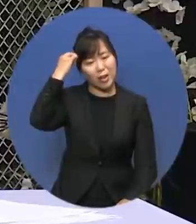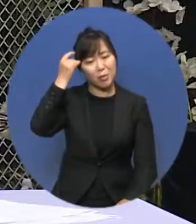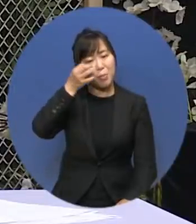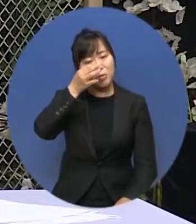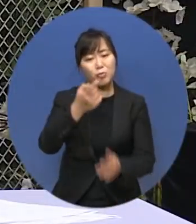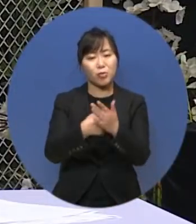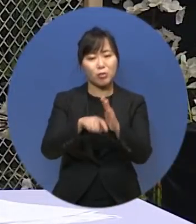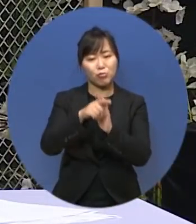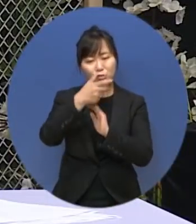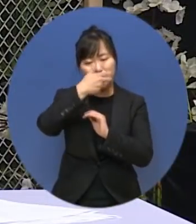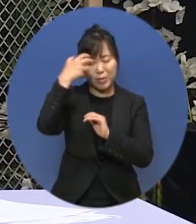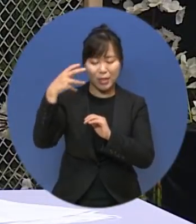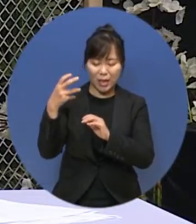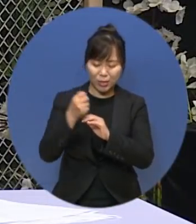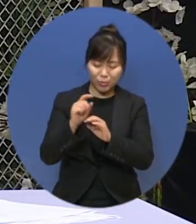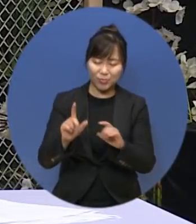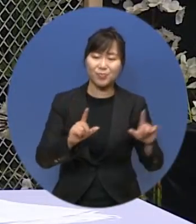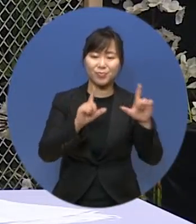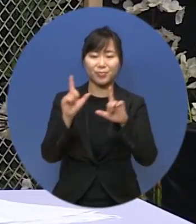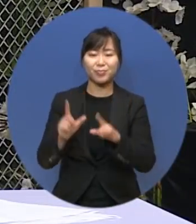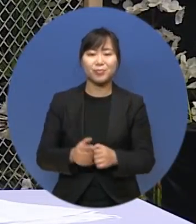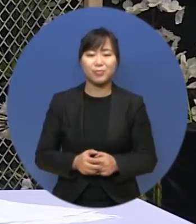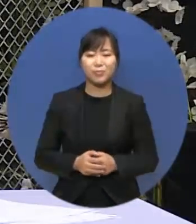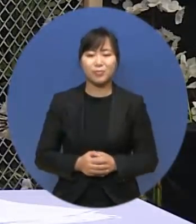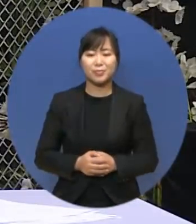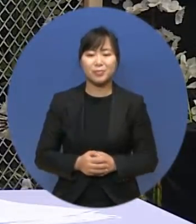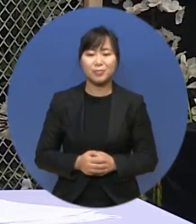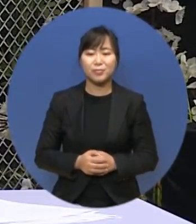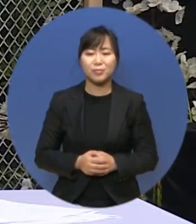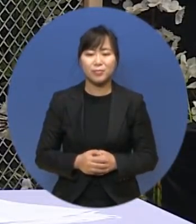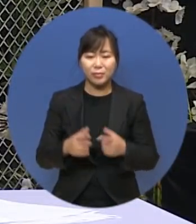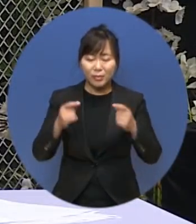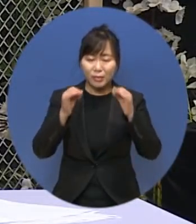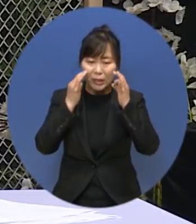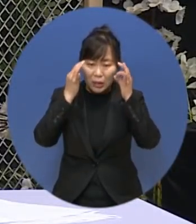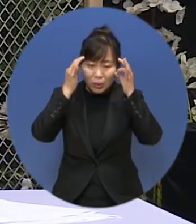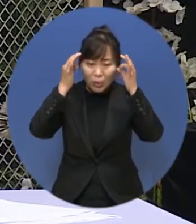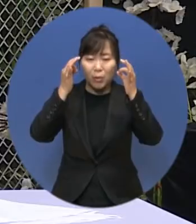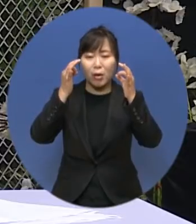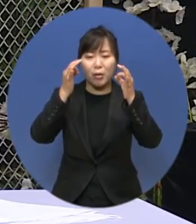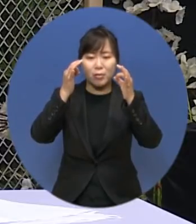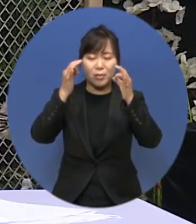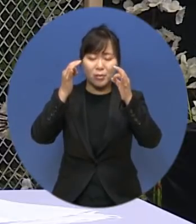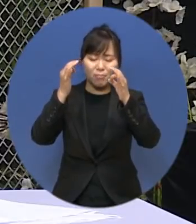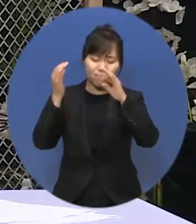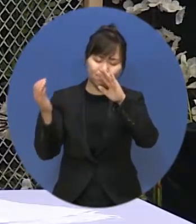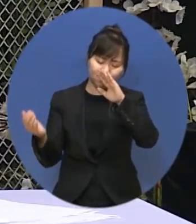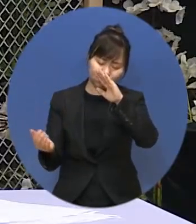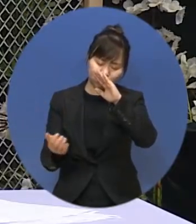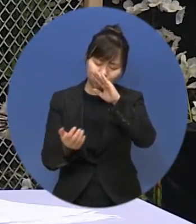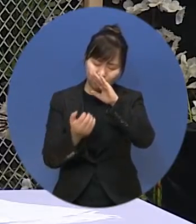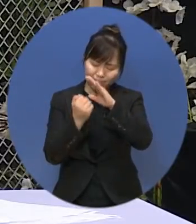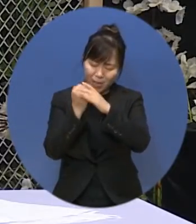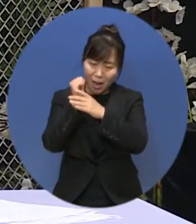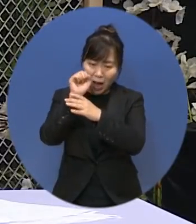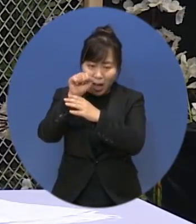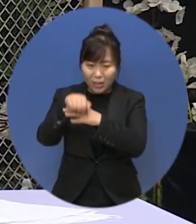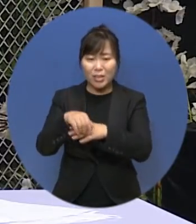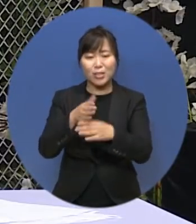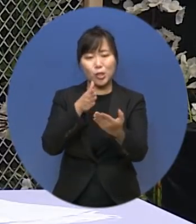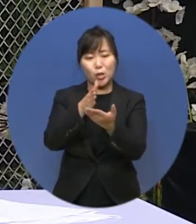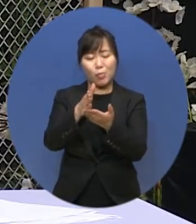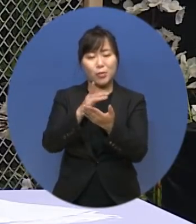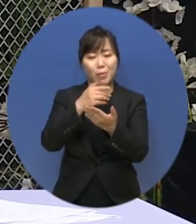이런 꿈을 가지고 달려왔습니다. 그래서 지금은 이런 노력이 어느 정도 이제 열매를 맺어서